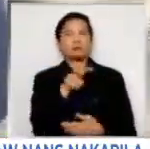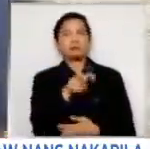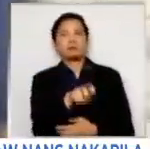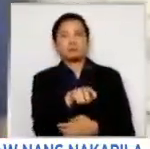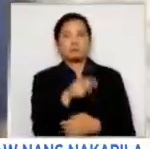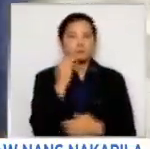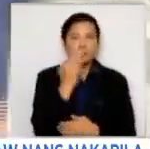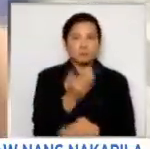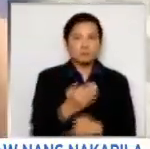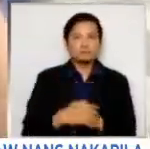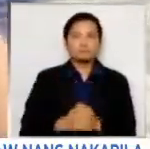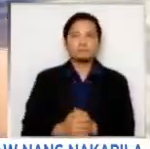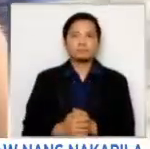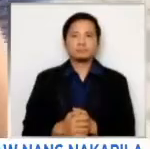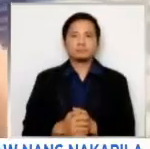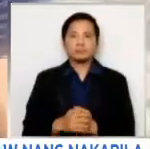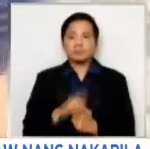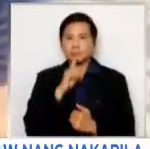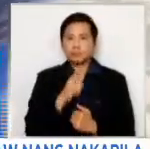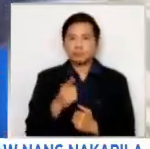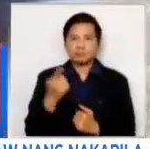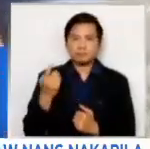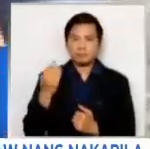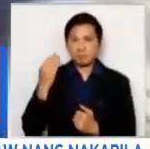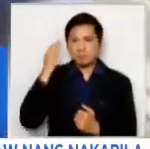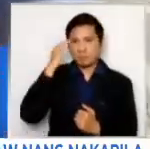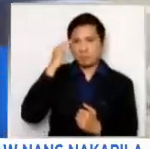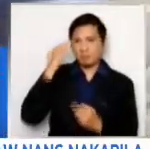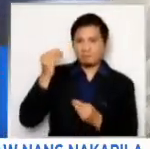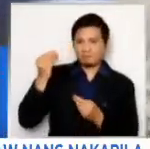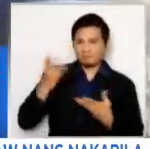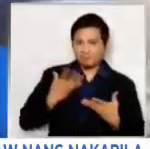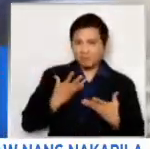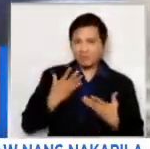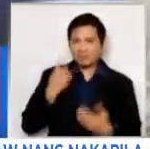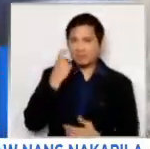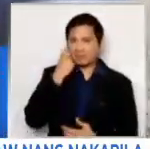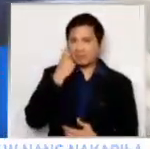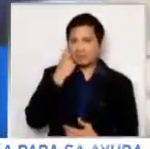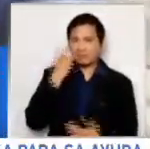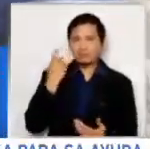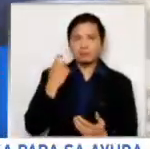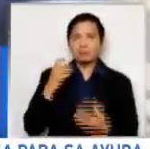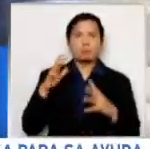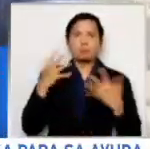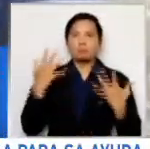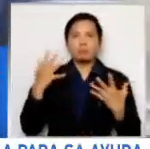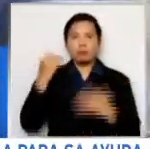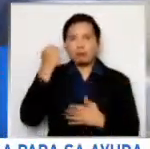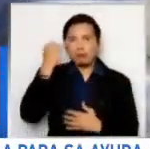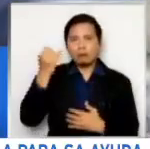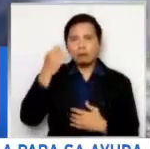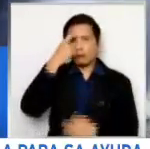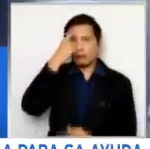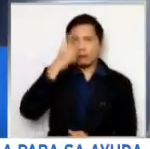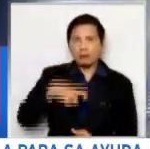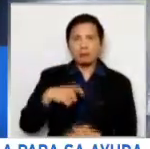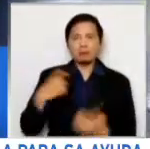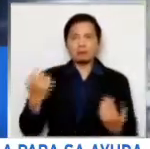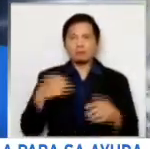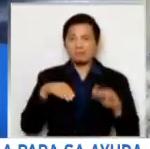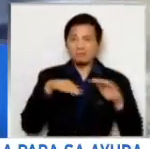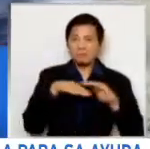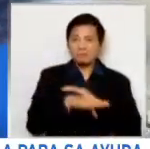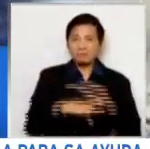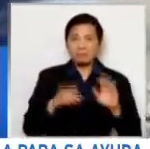Nalaman lang namin kanina nang tawagan kami tungkol sa nangyari. Wala talaga kaming idea. Wala namang forced entry. Wala naman silang